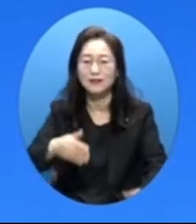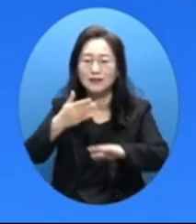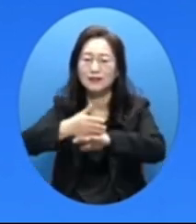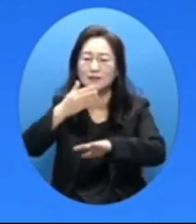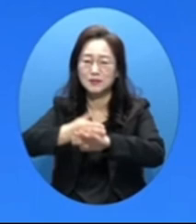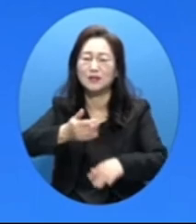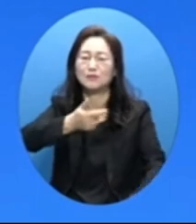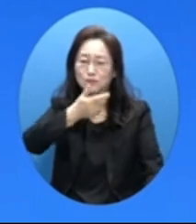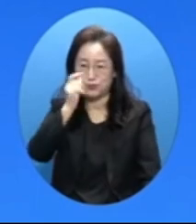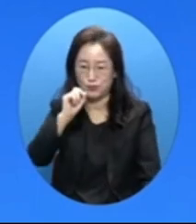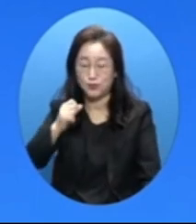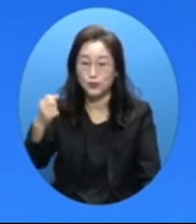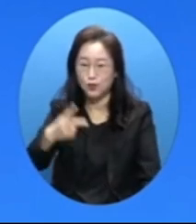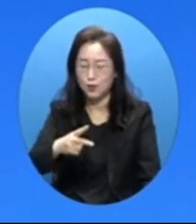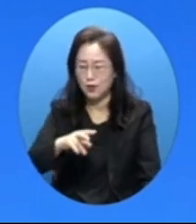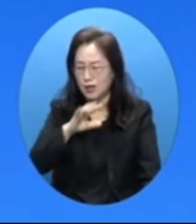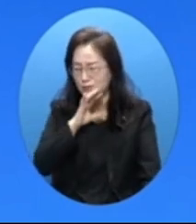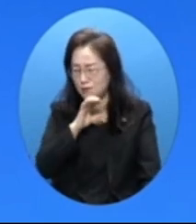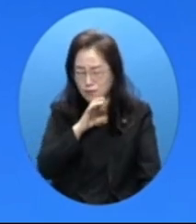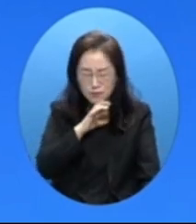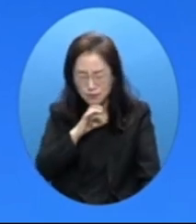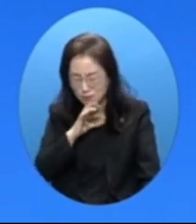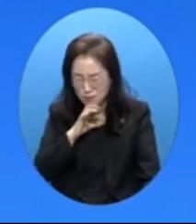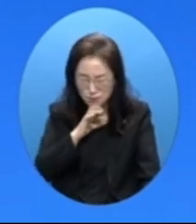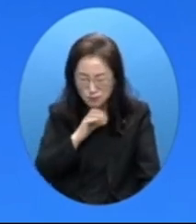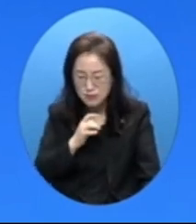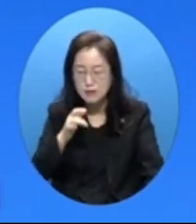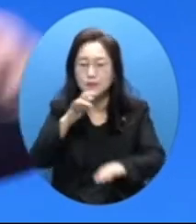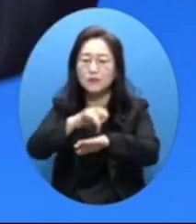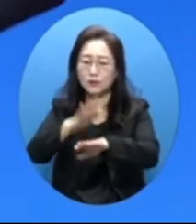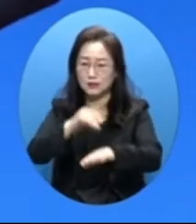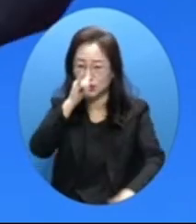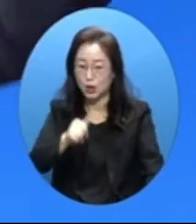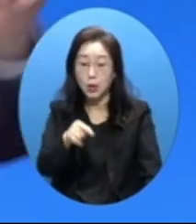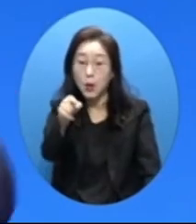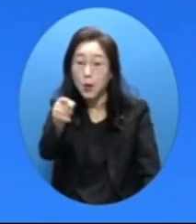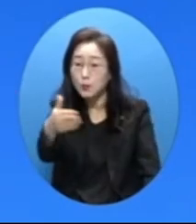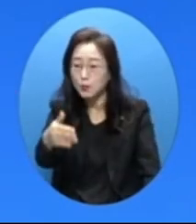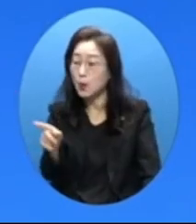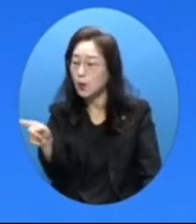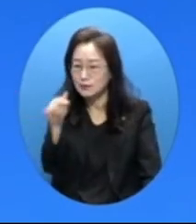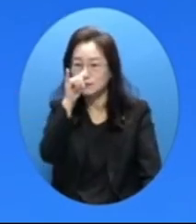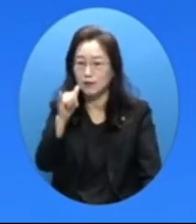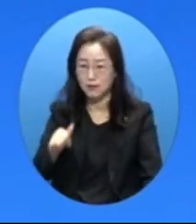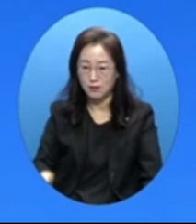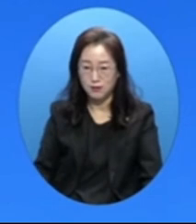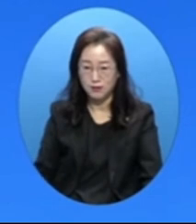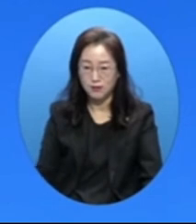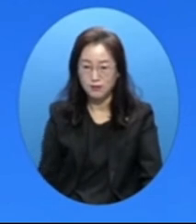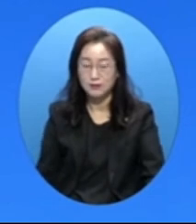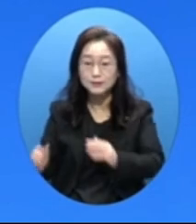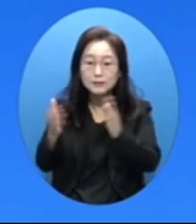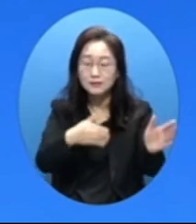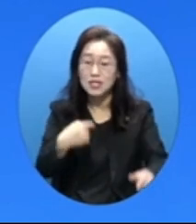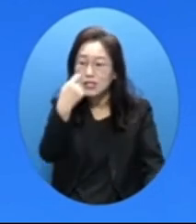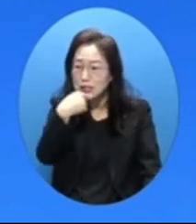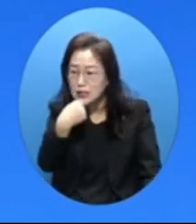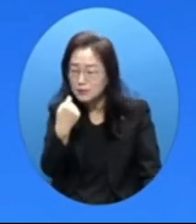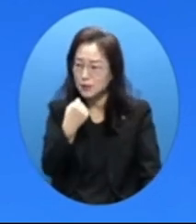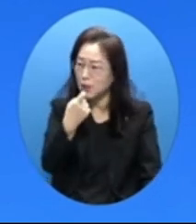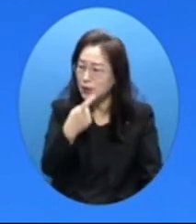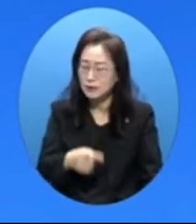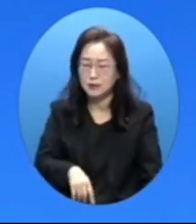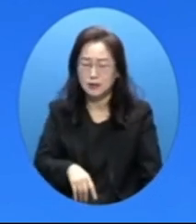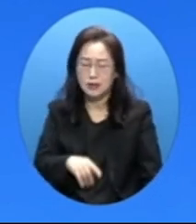감사가 부족할뿐 아니라 불평을 달고 다니는 사람들이 있습니다 여기는 없지만 저쪽 가면 몇 사람이 있습니다 그래서 입만 점을 불평하고